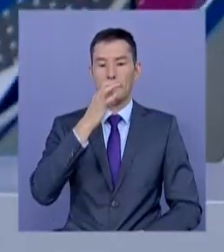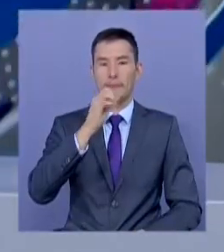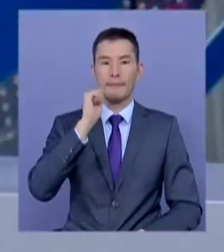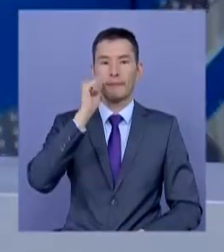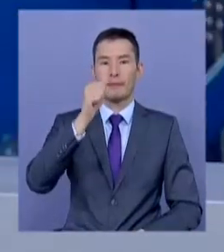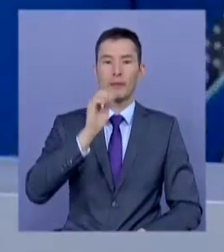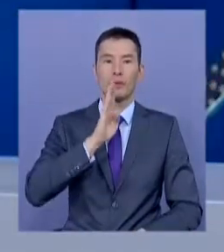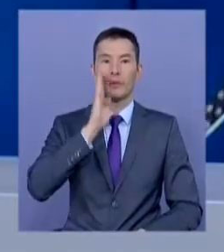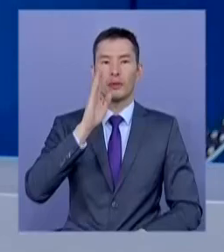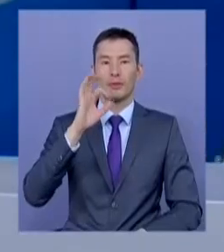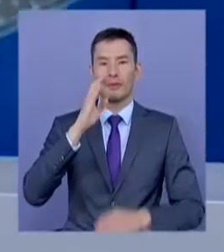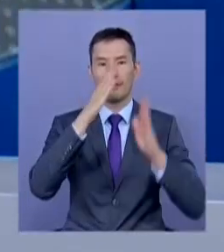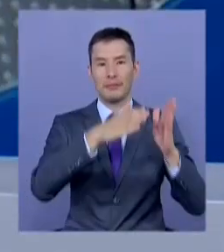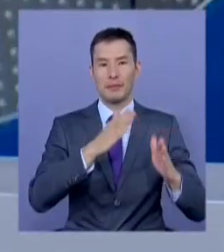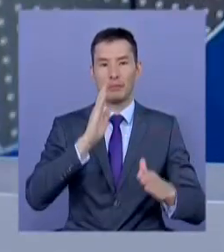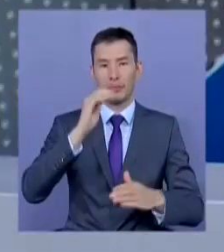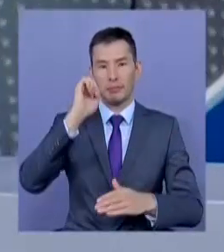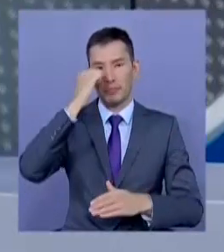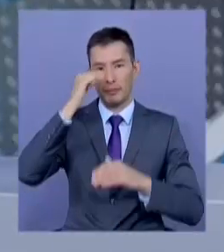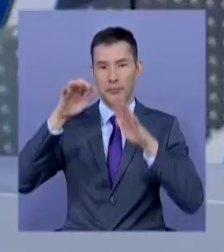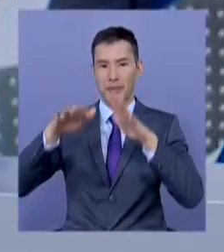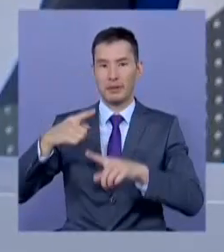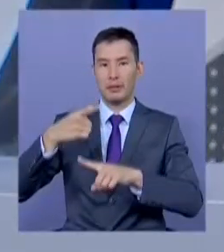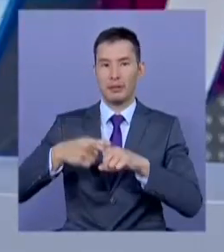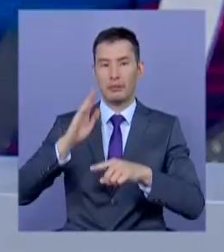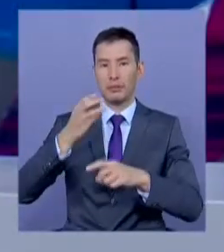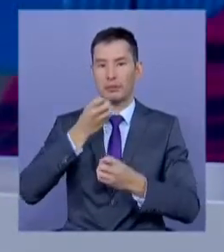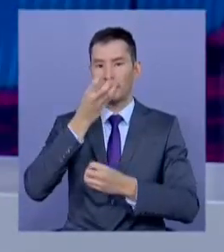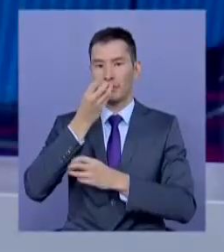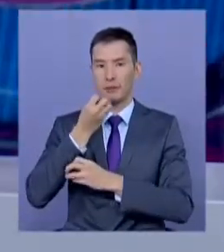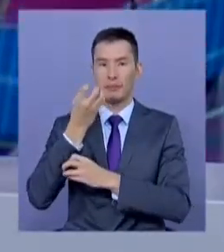таңертең Дінмұхаммед Қонаев атындағы скверде ескерткіштеріне гүл шоқтарын қою рәсімі өтеді.